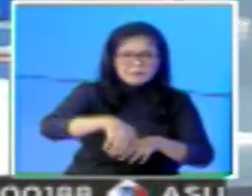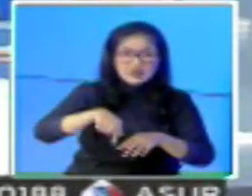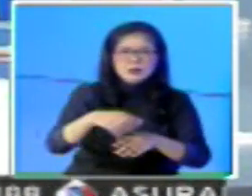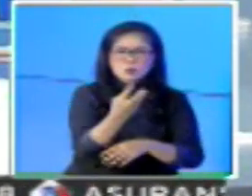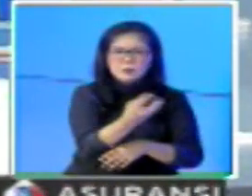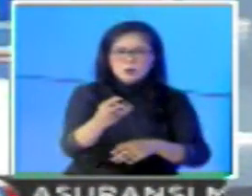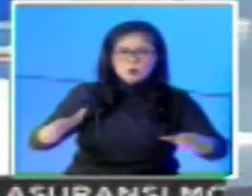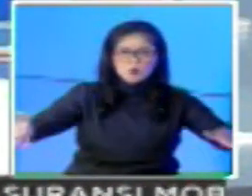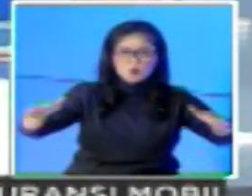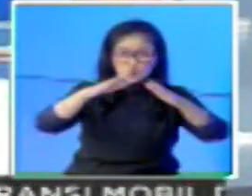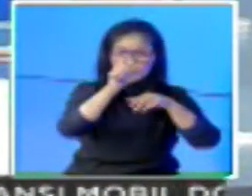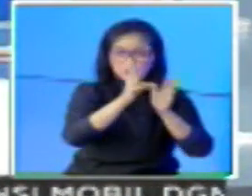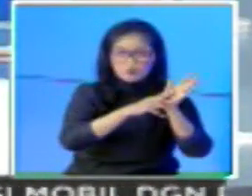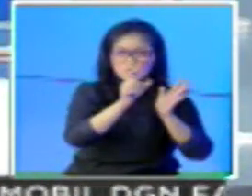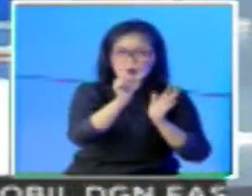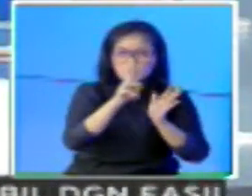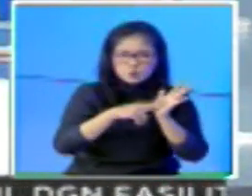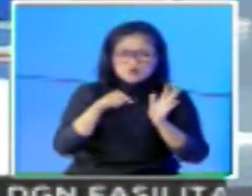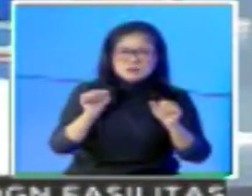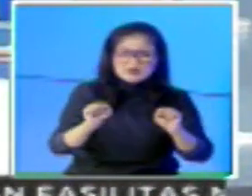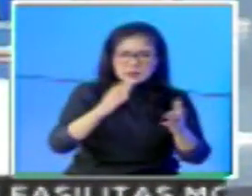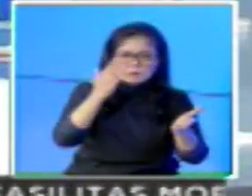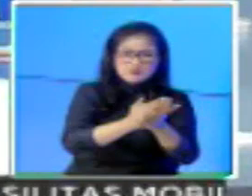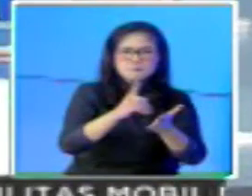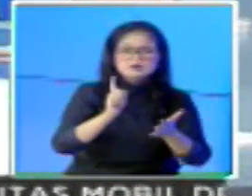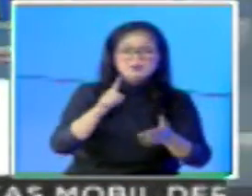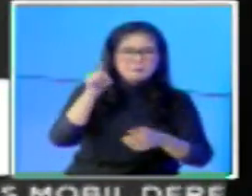segera dihentikan karena membahayakan permukiman warga.